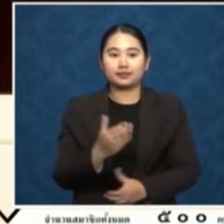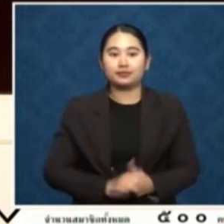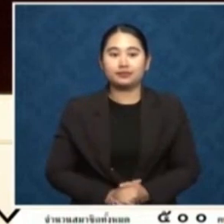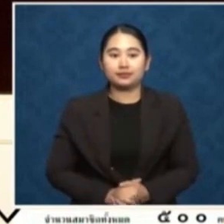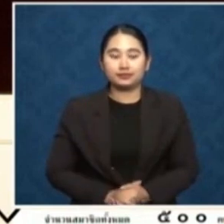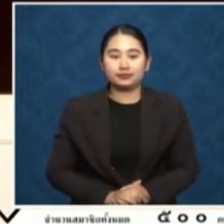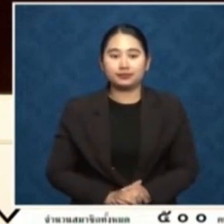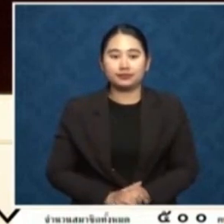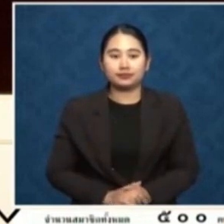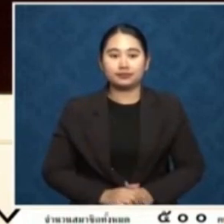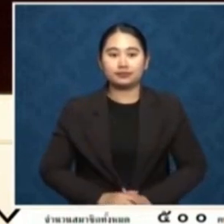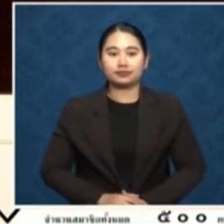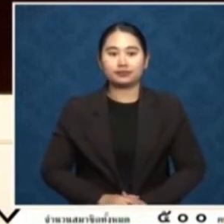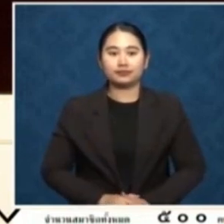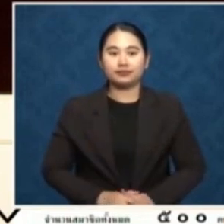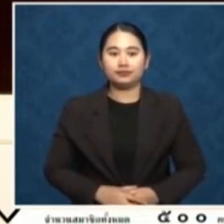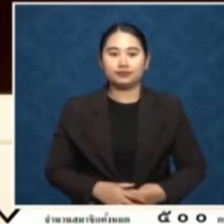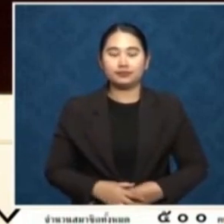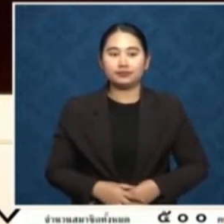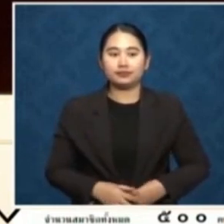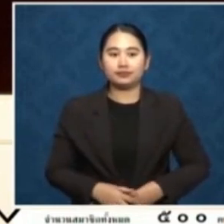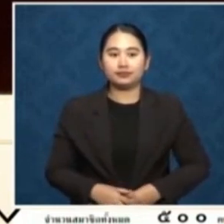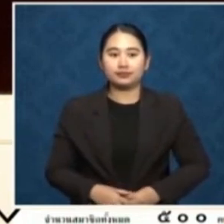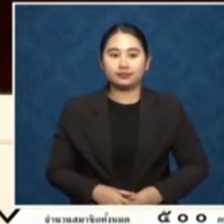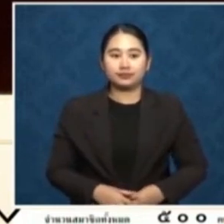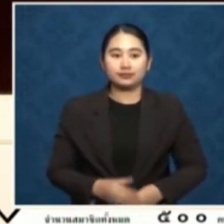เชิญท่านธีรชัยแสนแก้วครับ